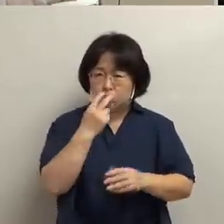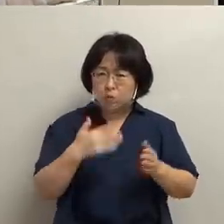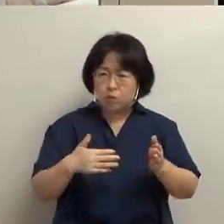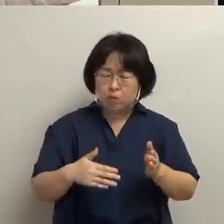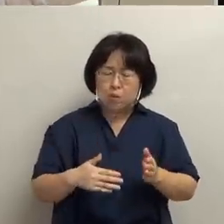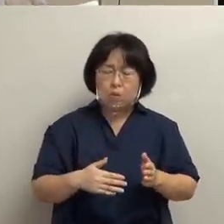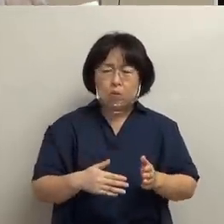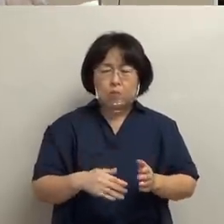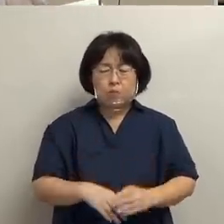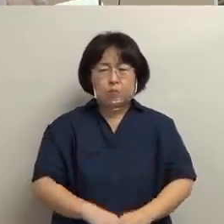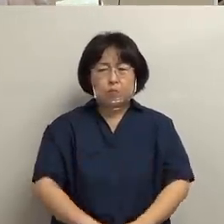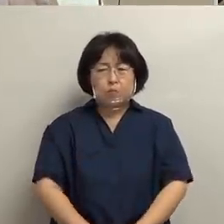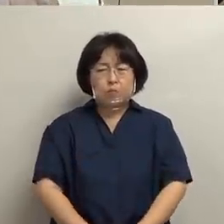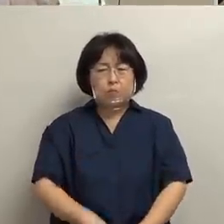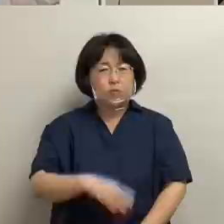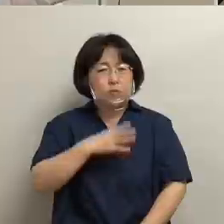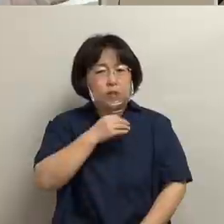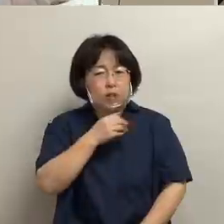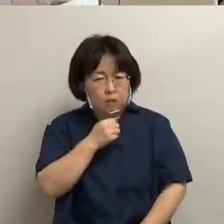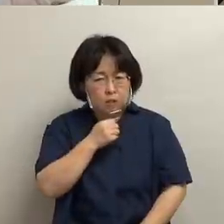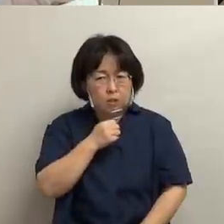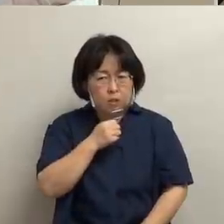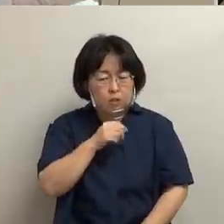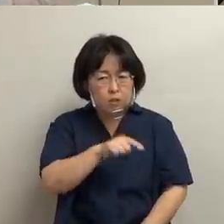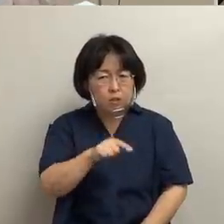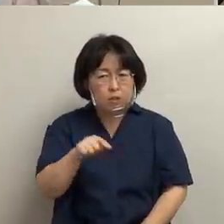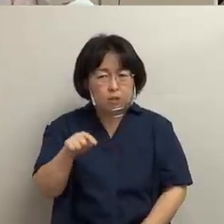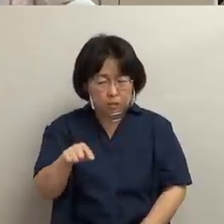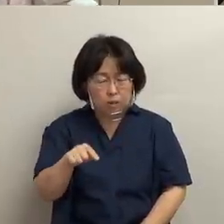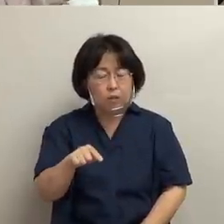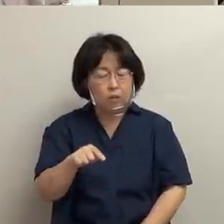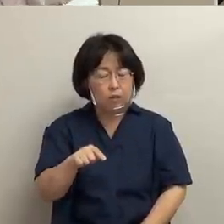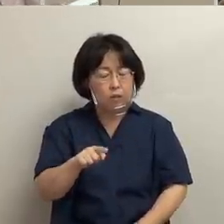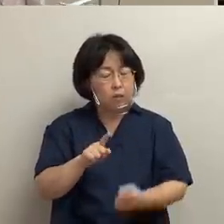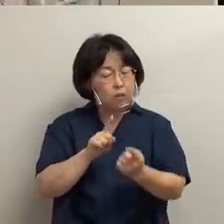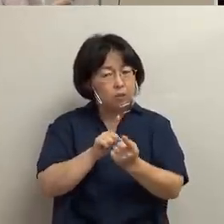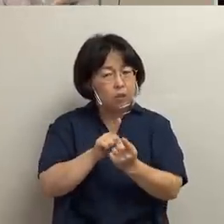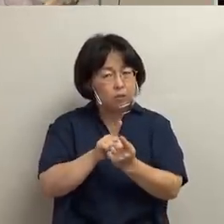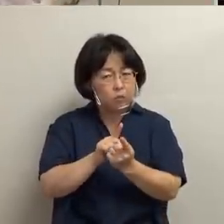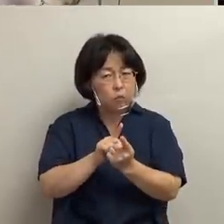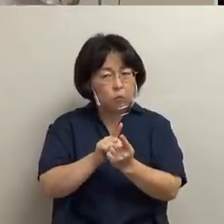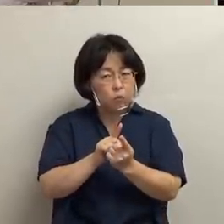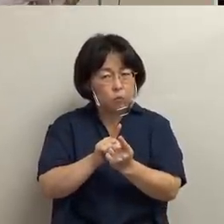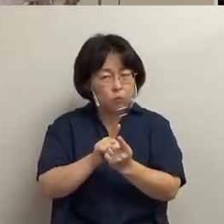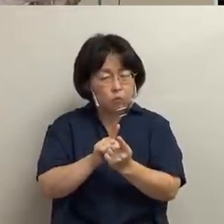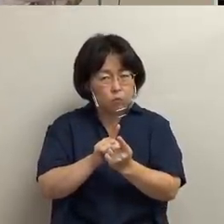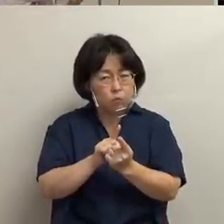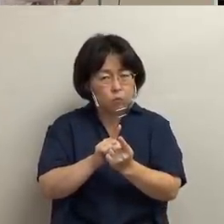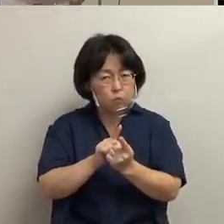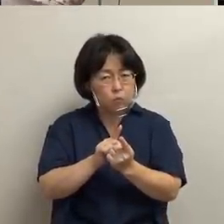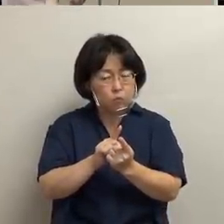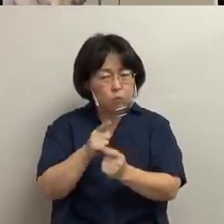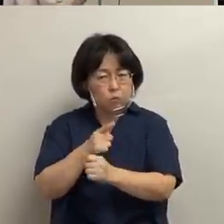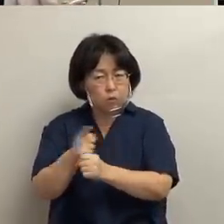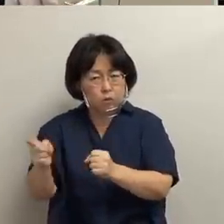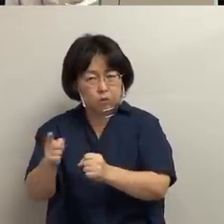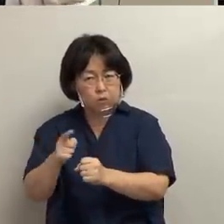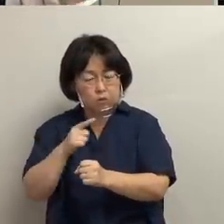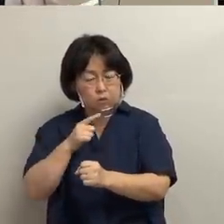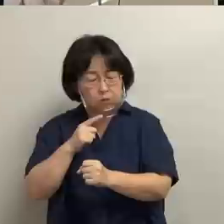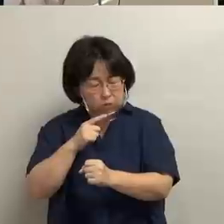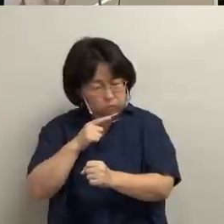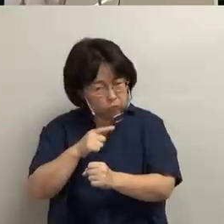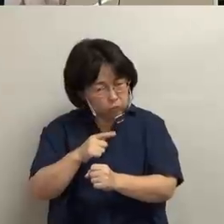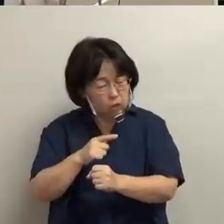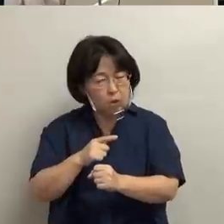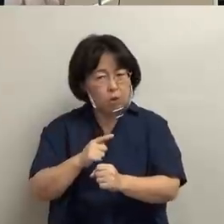ですねあの年齢によって対象外ということで儲けてるかどう